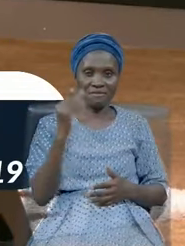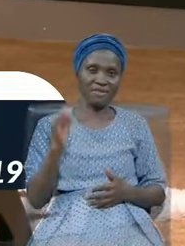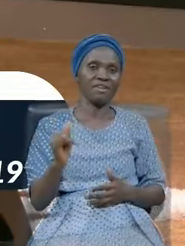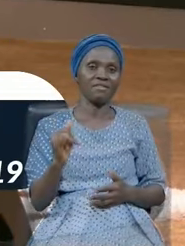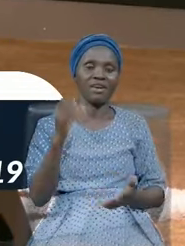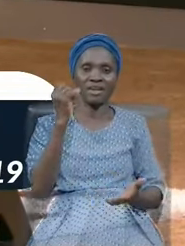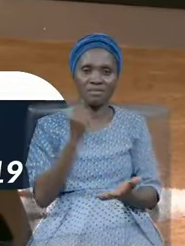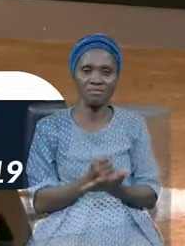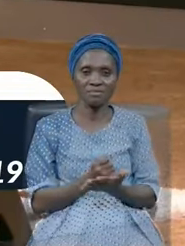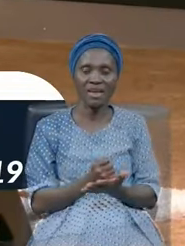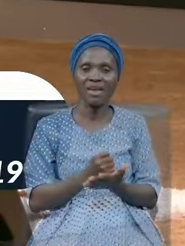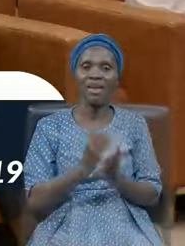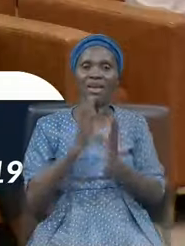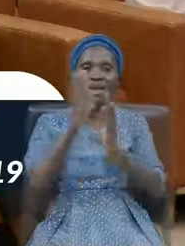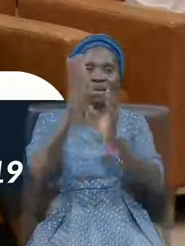amen